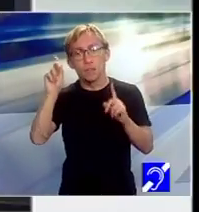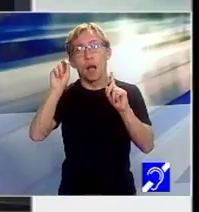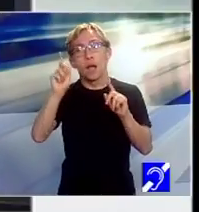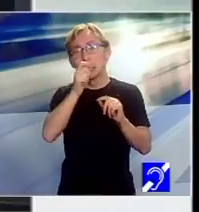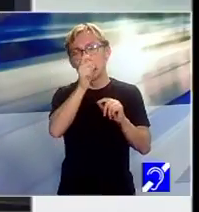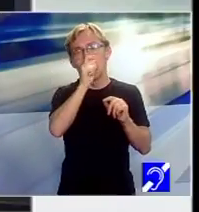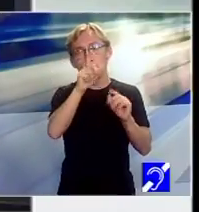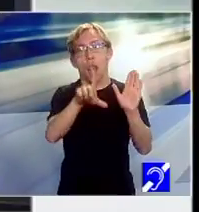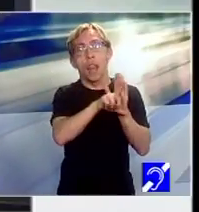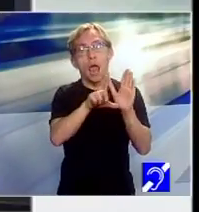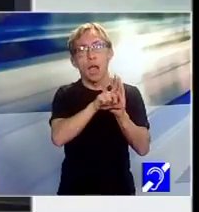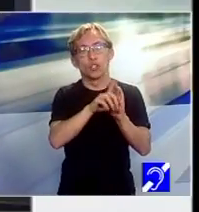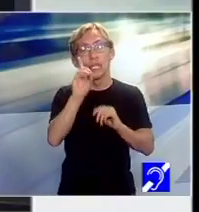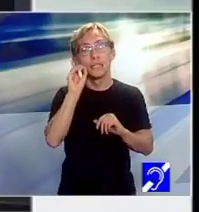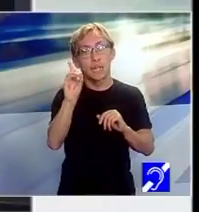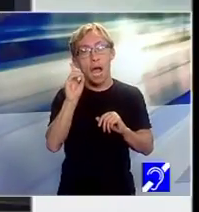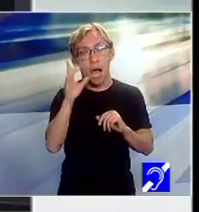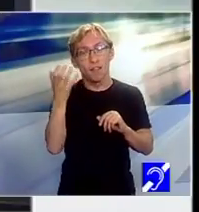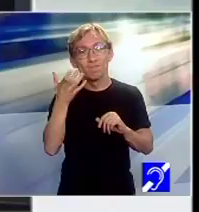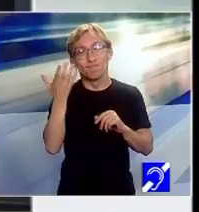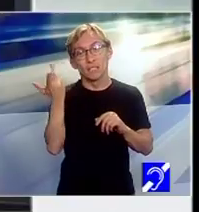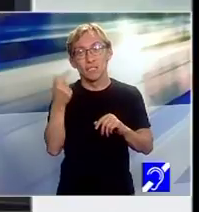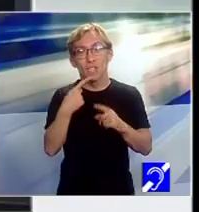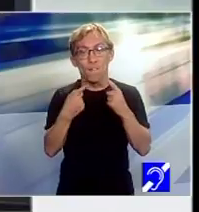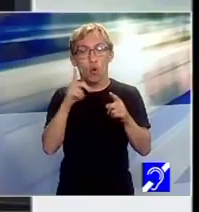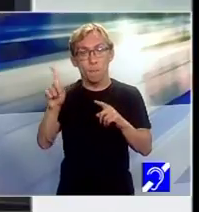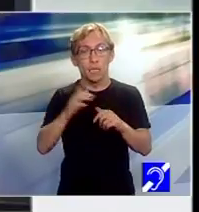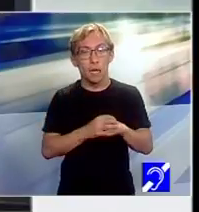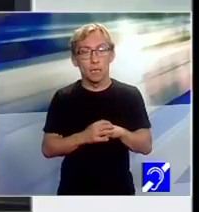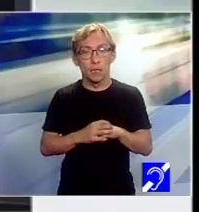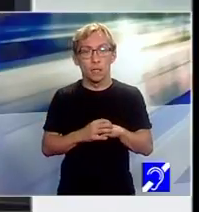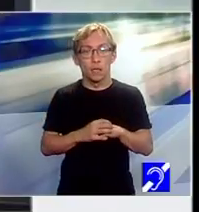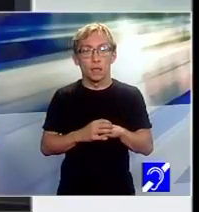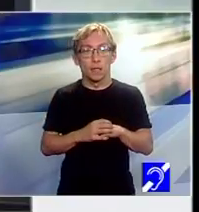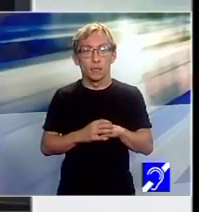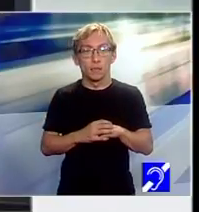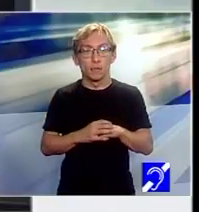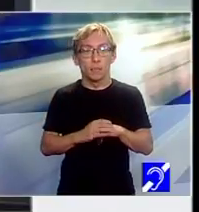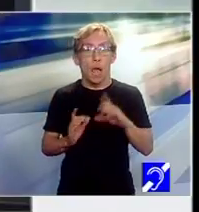dar doar până vine vorba de el. Deci, și până se mai face câte un control. Da.